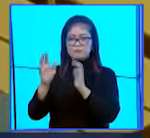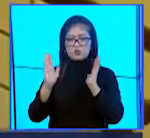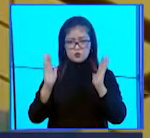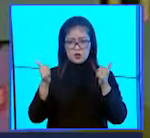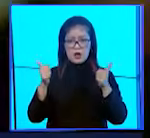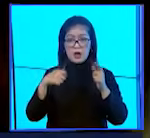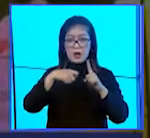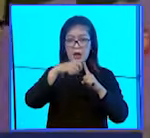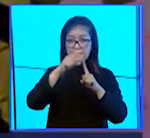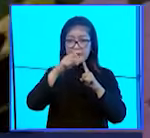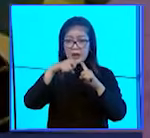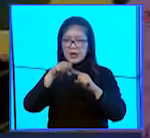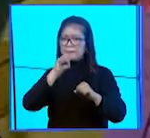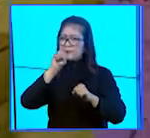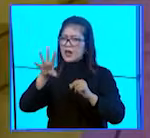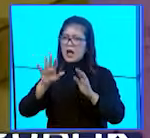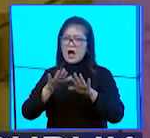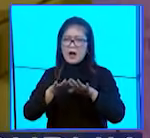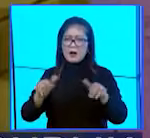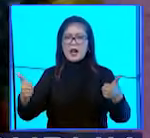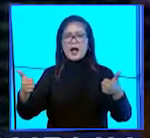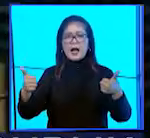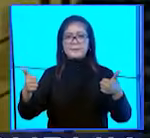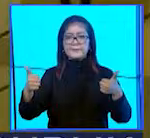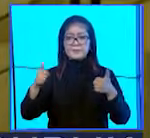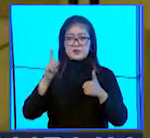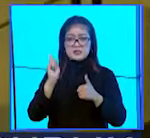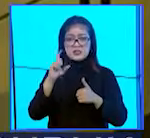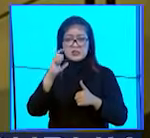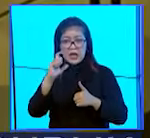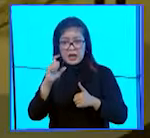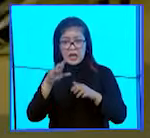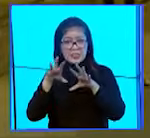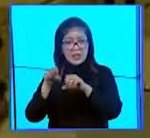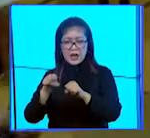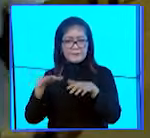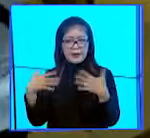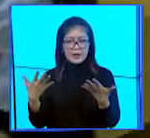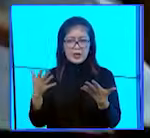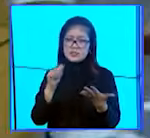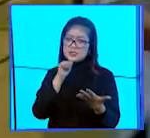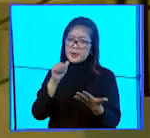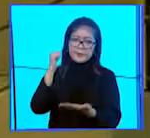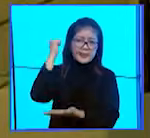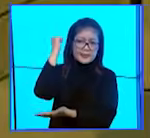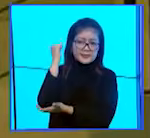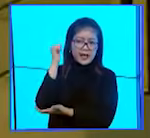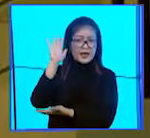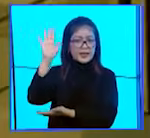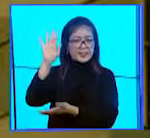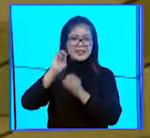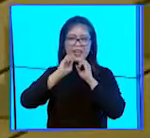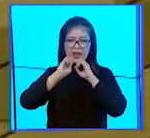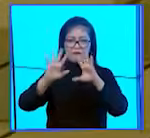KPK akan menyampaikan secara lengkap mengenai kronologis serta konstruksi perkara dan pihak-pihak yang menjadi tersangka. Tim Liputan